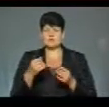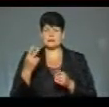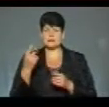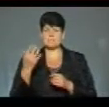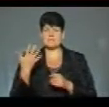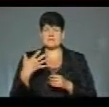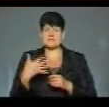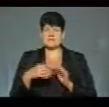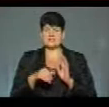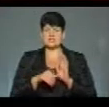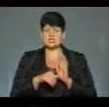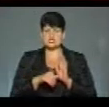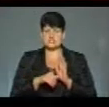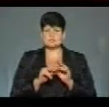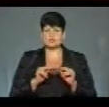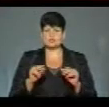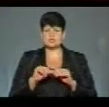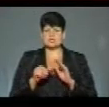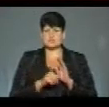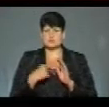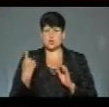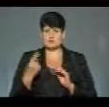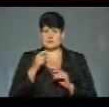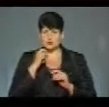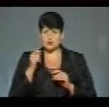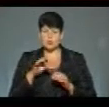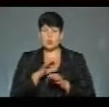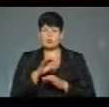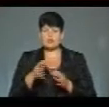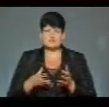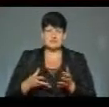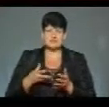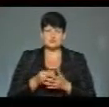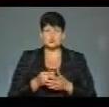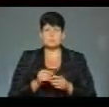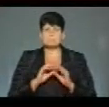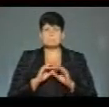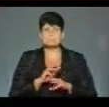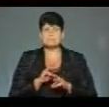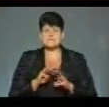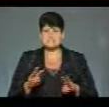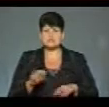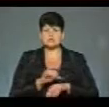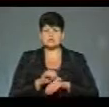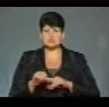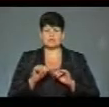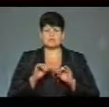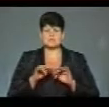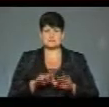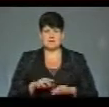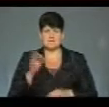56 педагогів із 16 областей України. Проєкт фінансує Міністерство закордонних справ Німеччини, каже Ольга